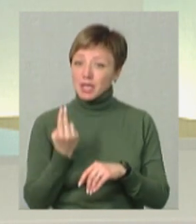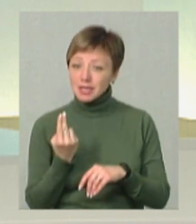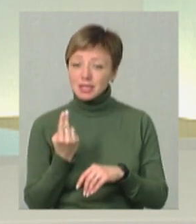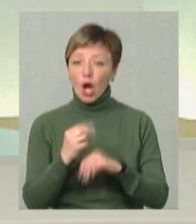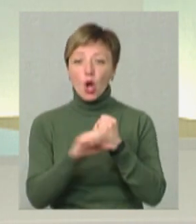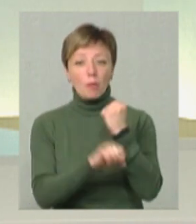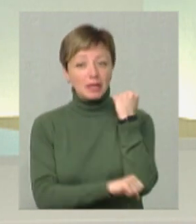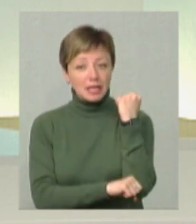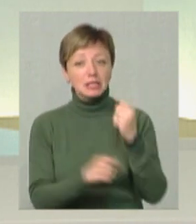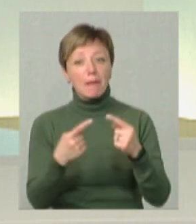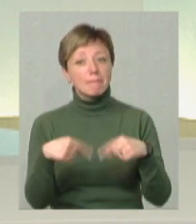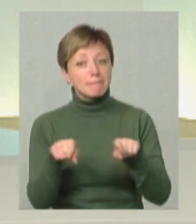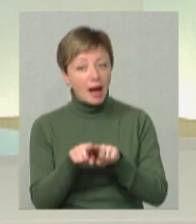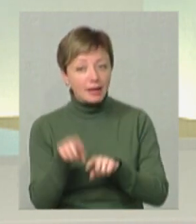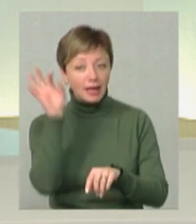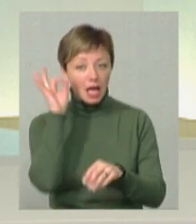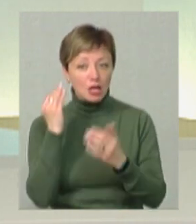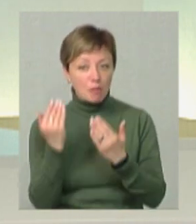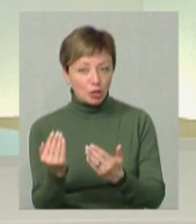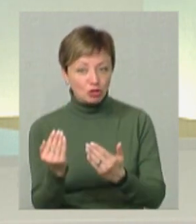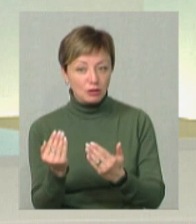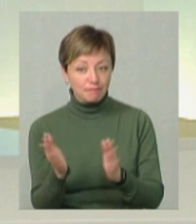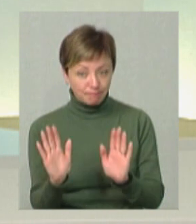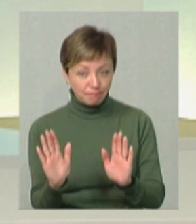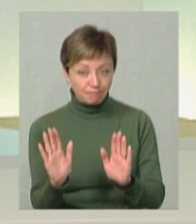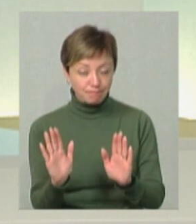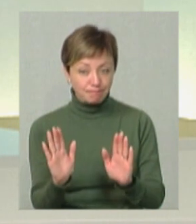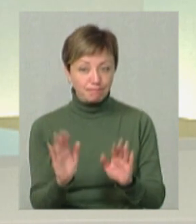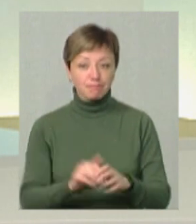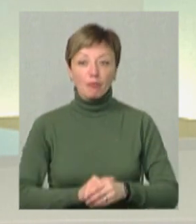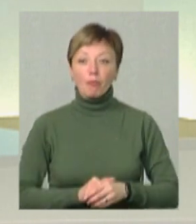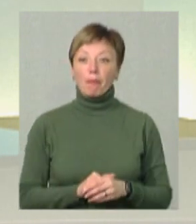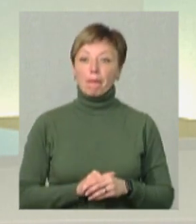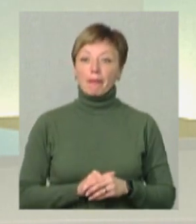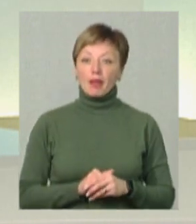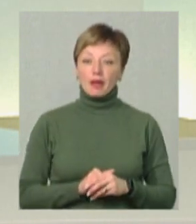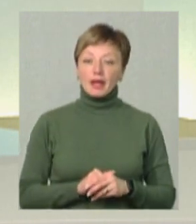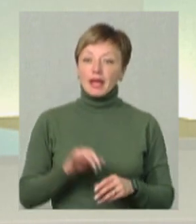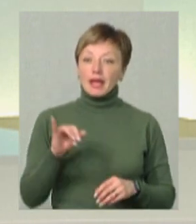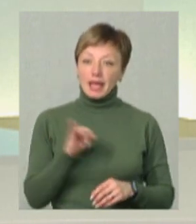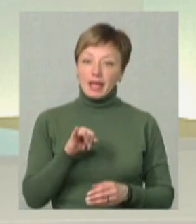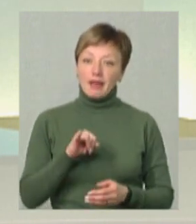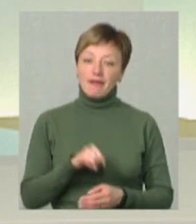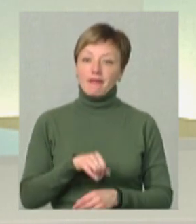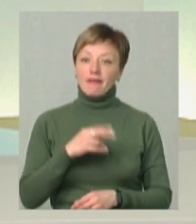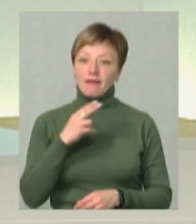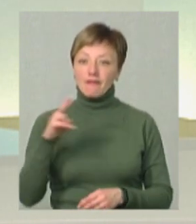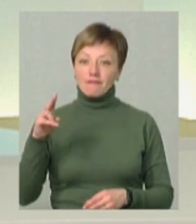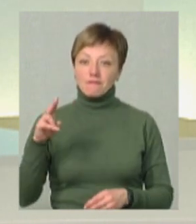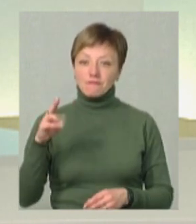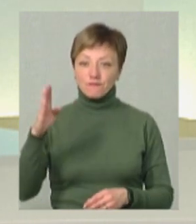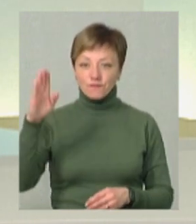націонал-соціалістична робітнича партія Німеччини. Точніше, націонал-соціалістична партія Німеччини. І фюрер, вчорашній